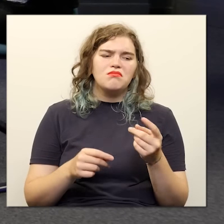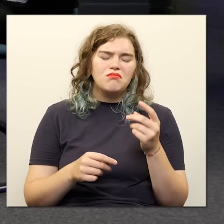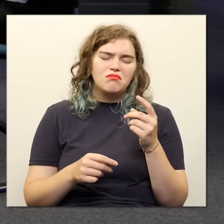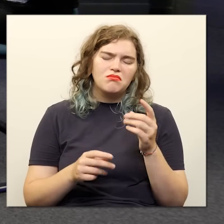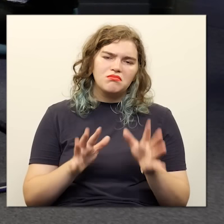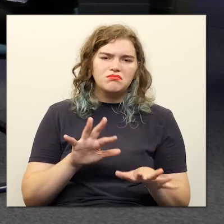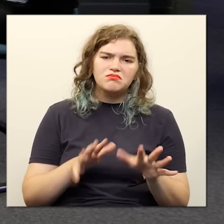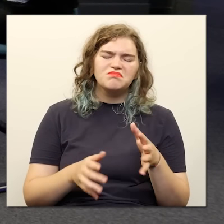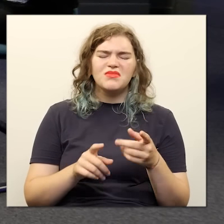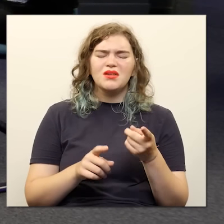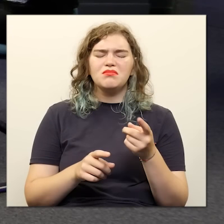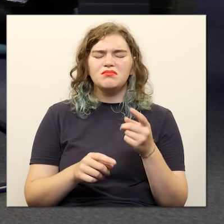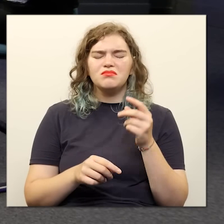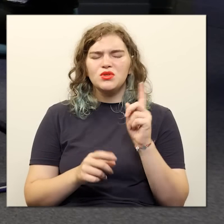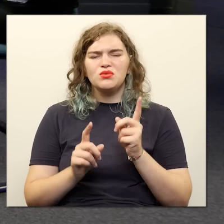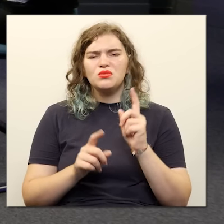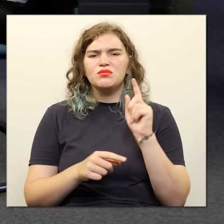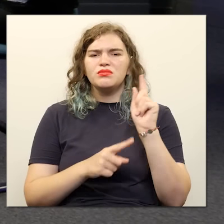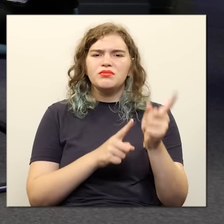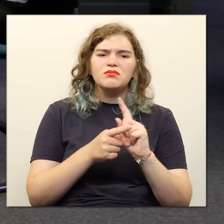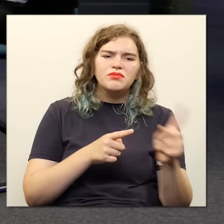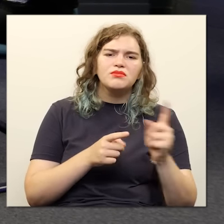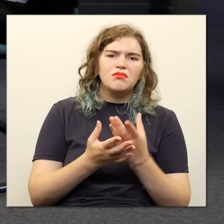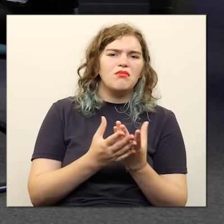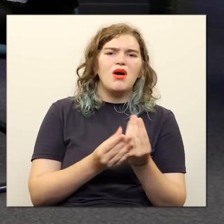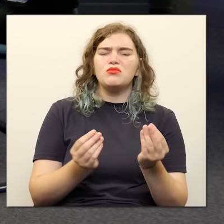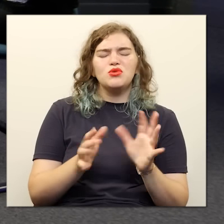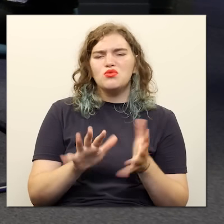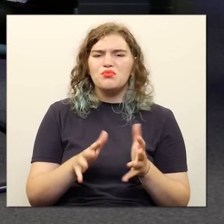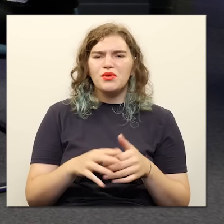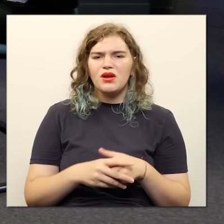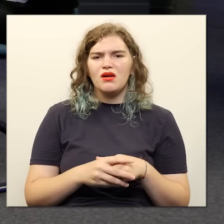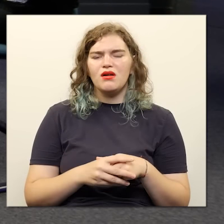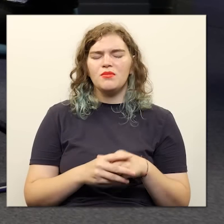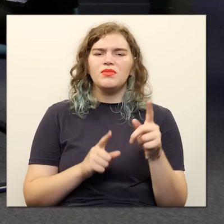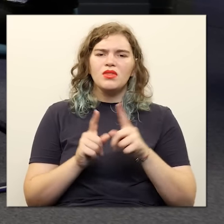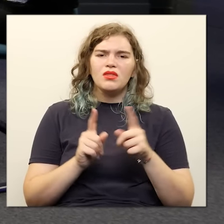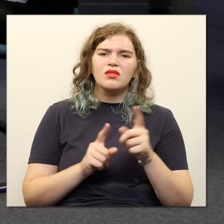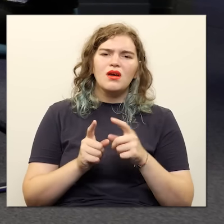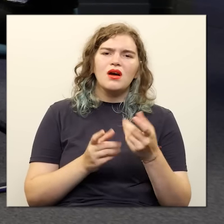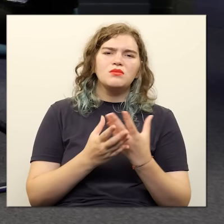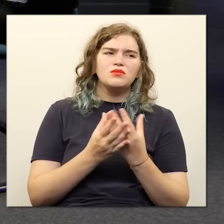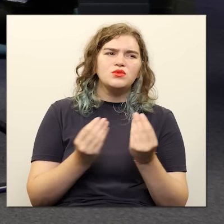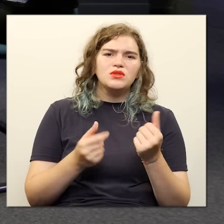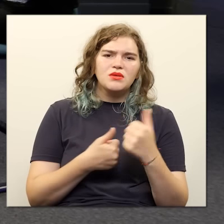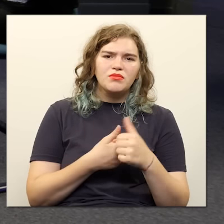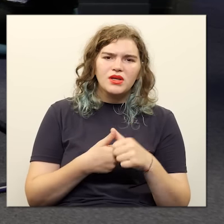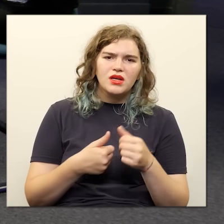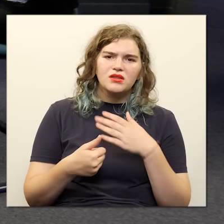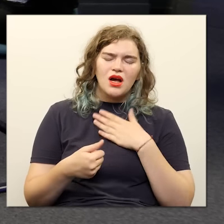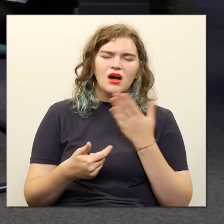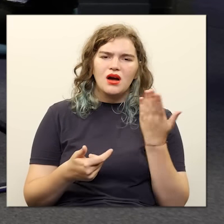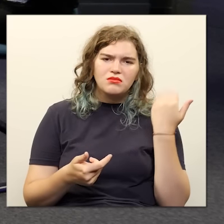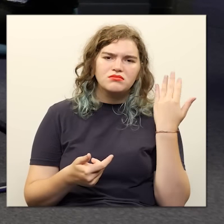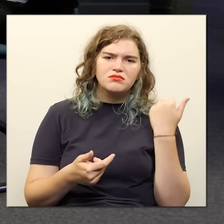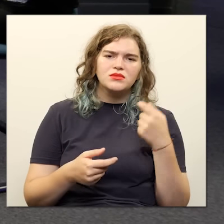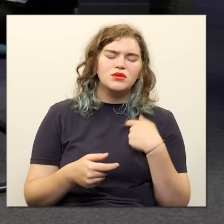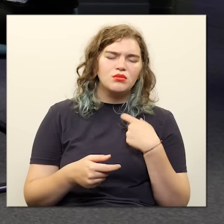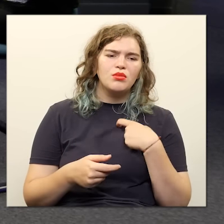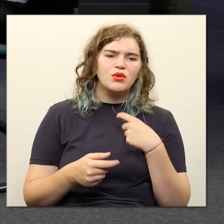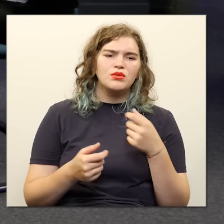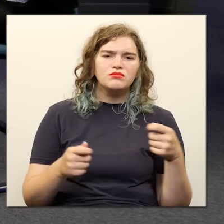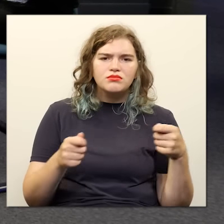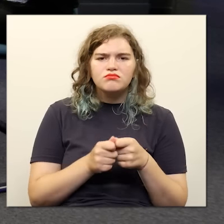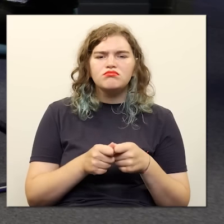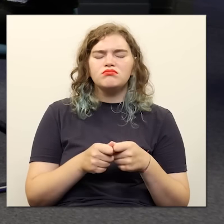s-a rărit, pot să spun, că așa au fost mai rar un pic cu ei. Dar totuși am foarte multe prietene cu care